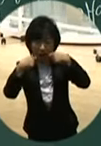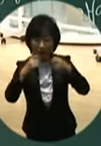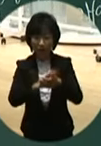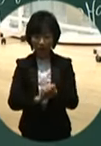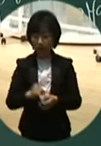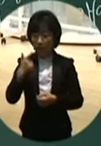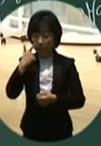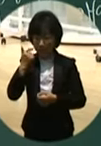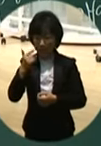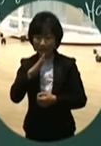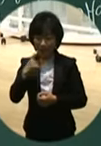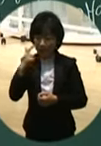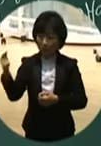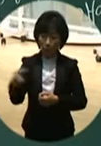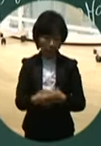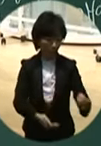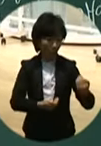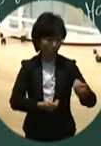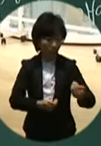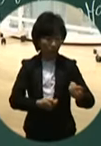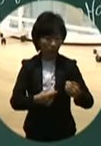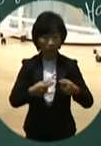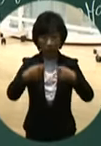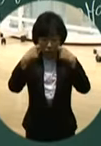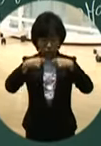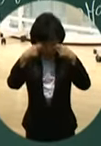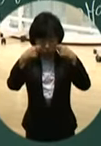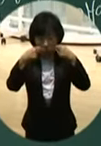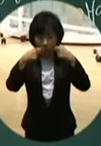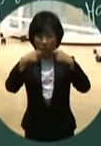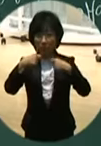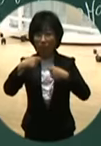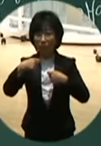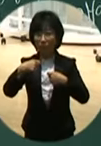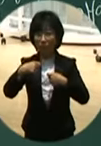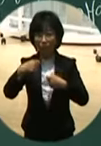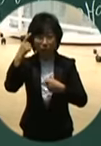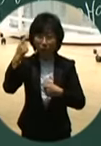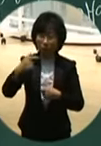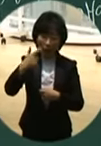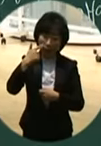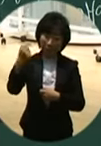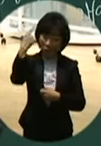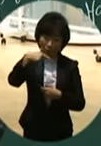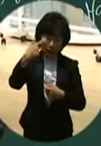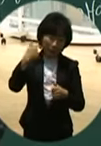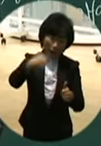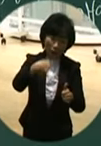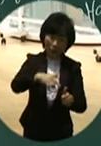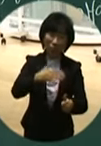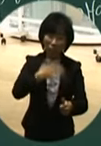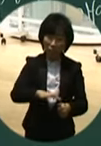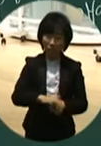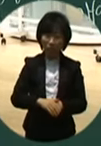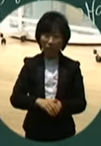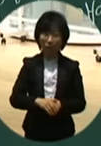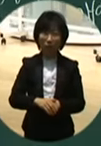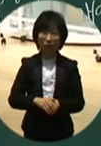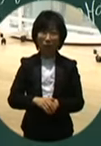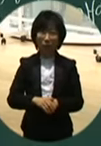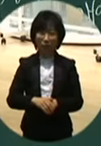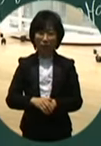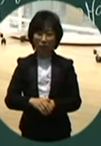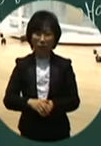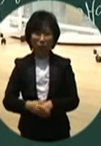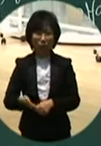just born, but then he wouldn't cry whenever his father would hold on to him. 누가 가르쳐주지도 않았는데. No one taught him that. 막 뱀, 용 이렇게 그려놓고